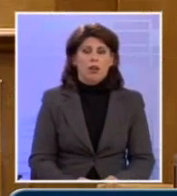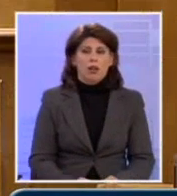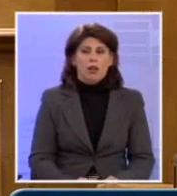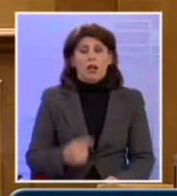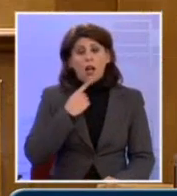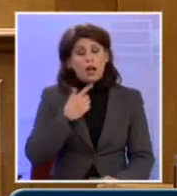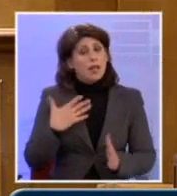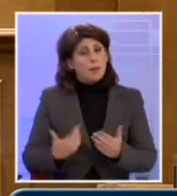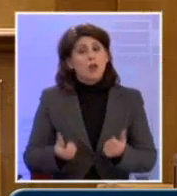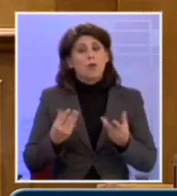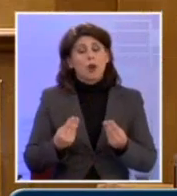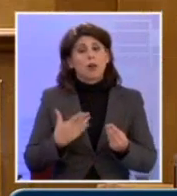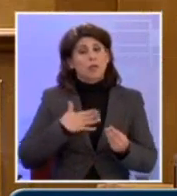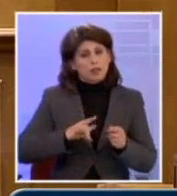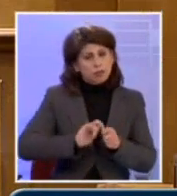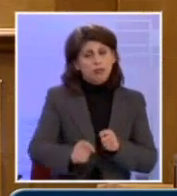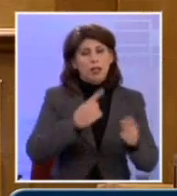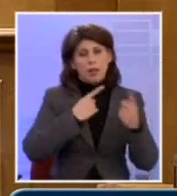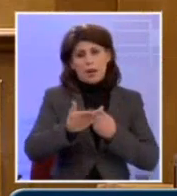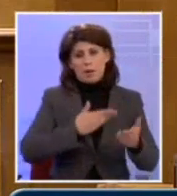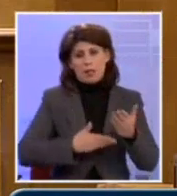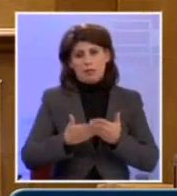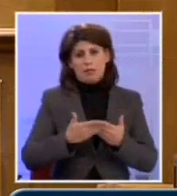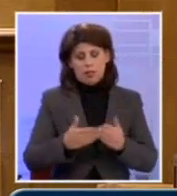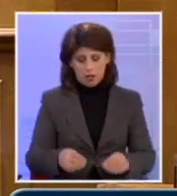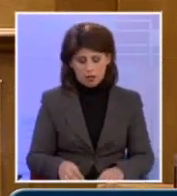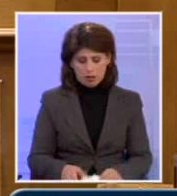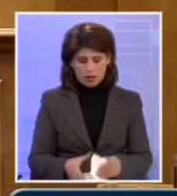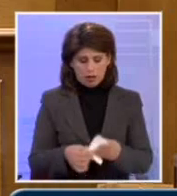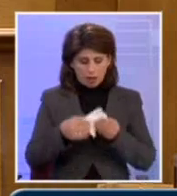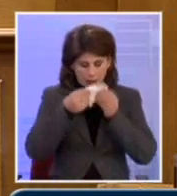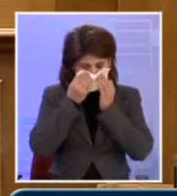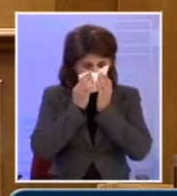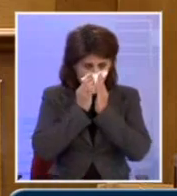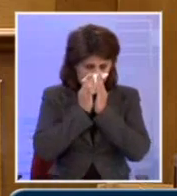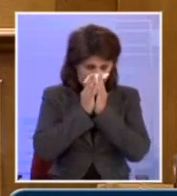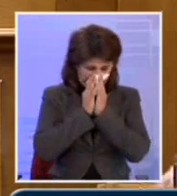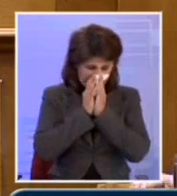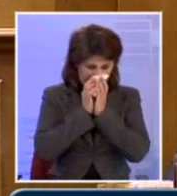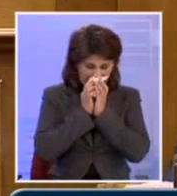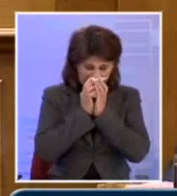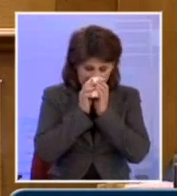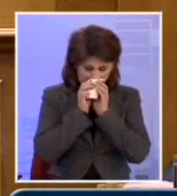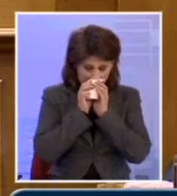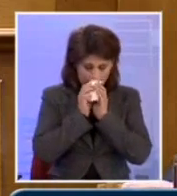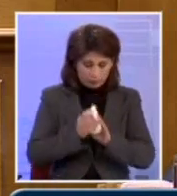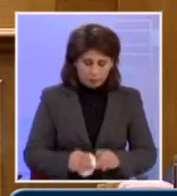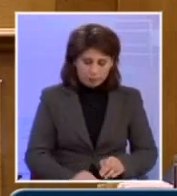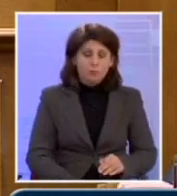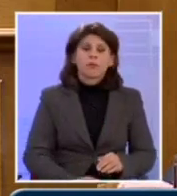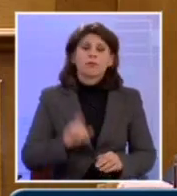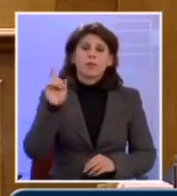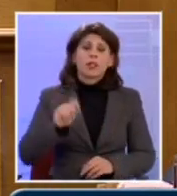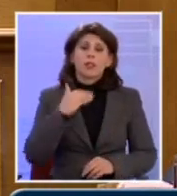Έλεγα ότι υπάρχουν πολλοί που θέλουν να υπονομεύσουν διαπραγμάτευση. Ίσως γιατί δεν μπορούν να τα βγάλουν πέρα στη